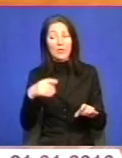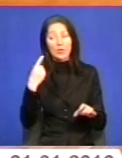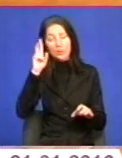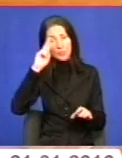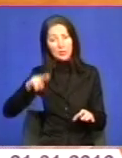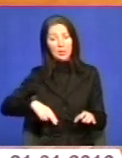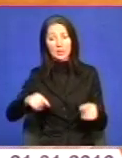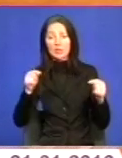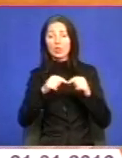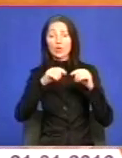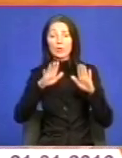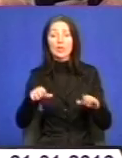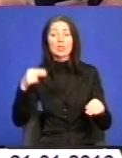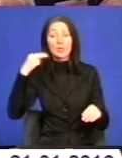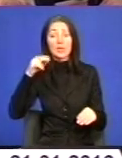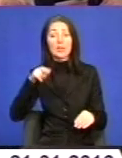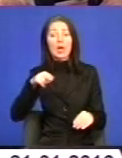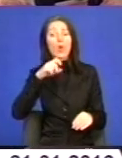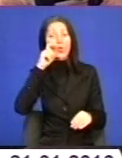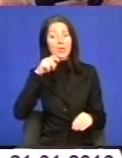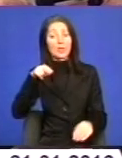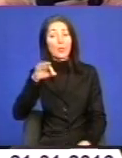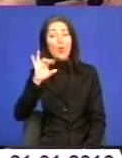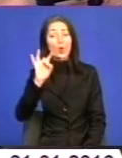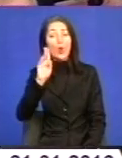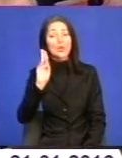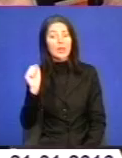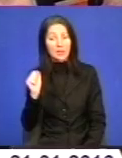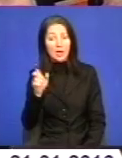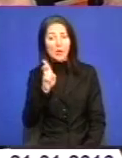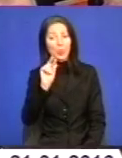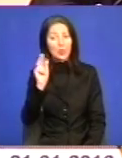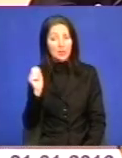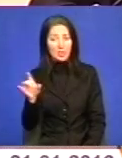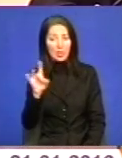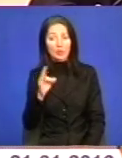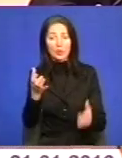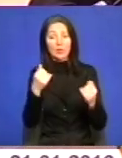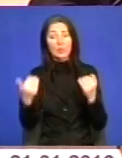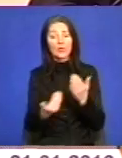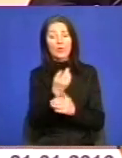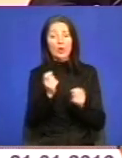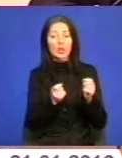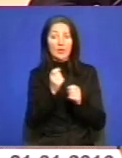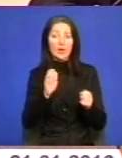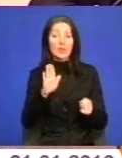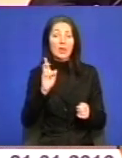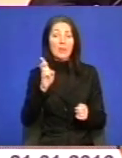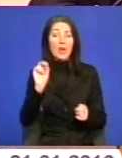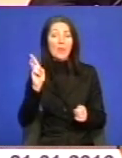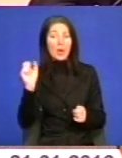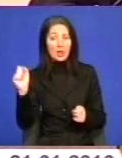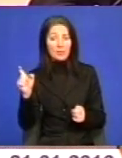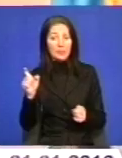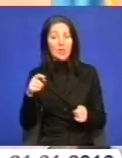Згідно розпорядження президента України Петра Порошенка, Бучацький район отримав нового керівника Віталія Бебиха. Голова обласної